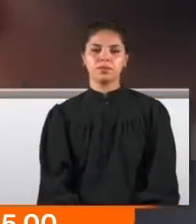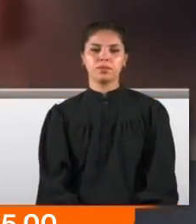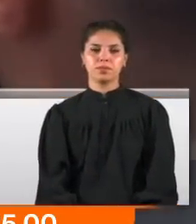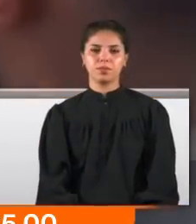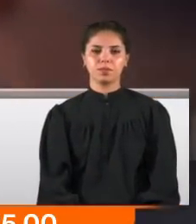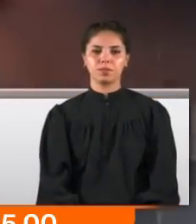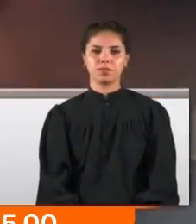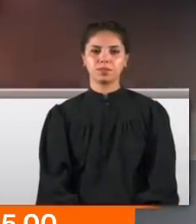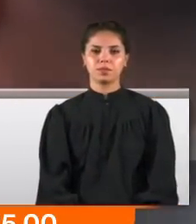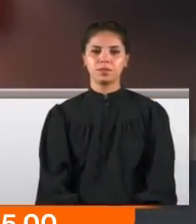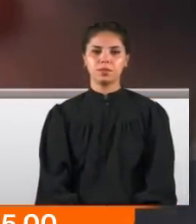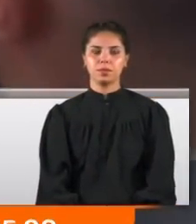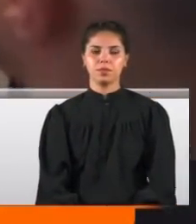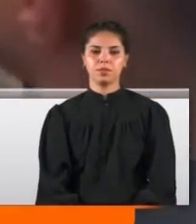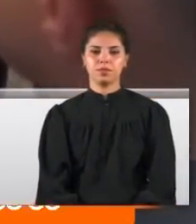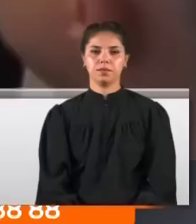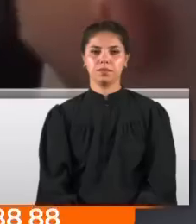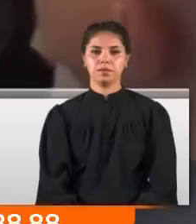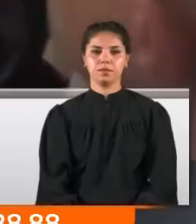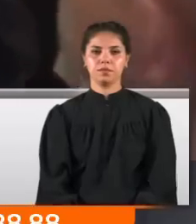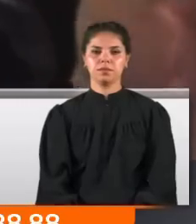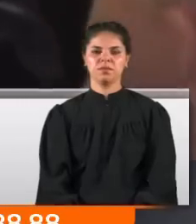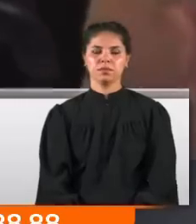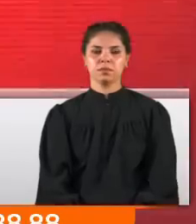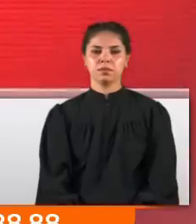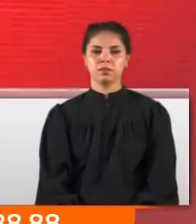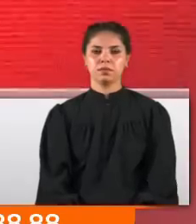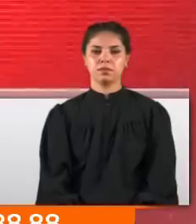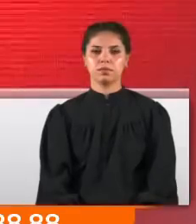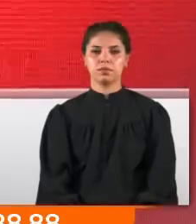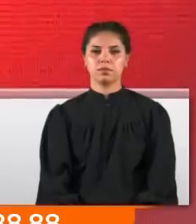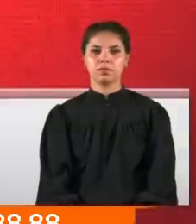Onu niye yandaş alacağız? Bizim kanımız emeli bu. PKK'yı. HDP'yi.